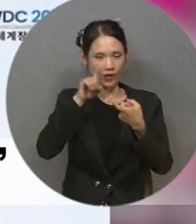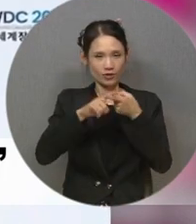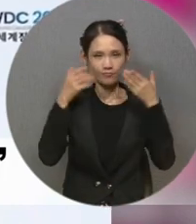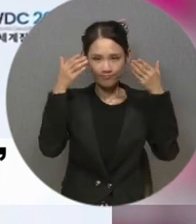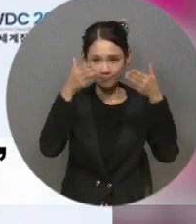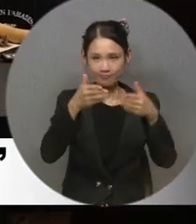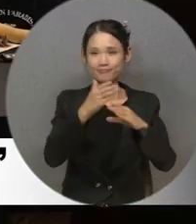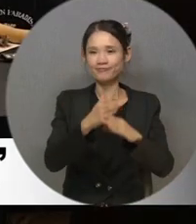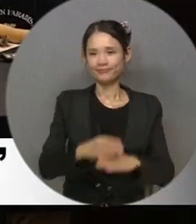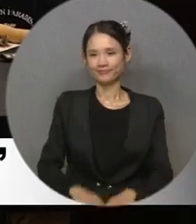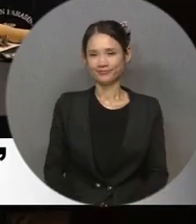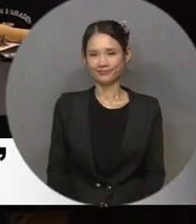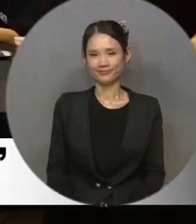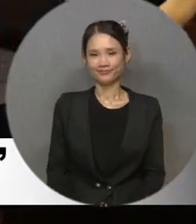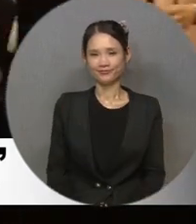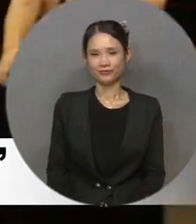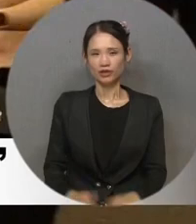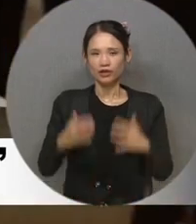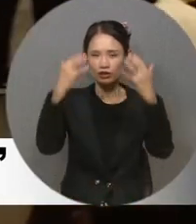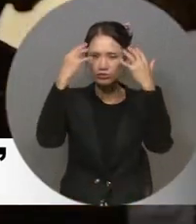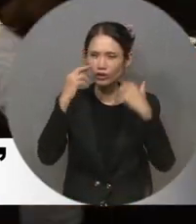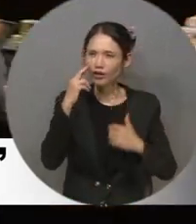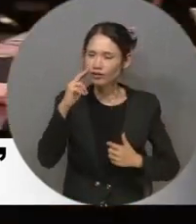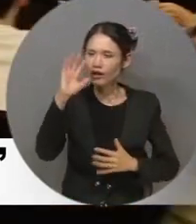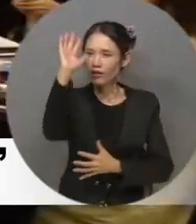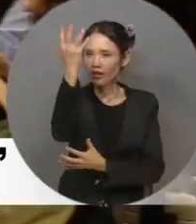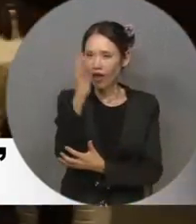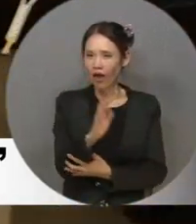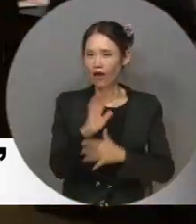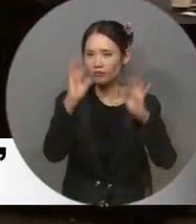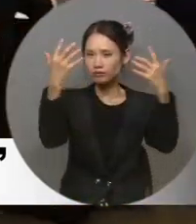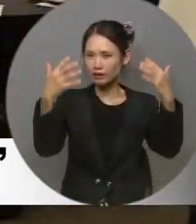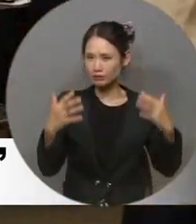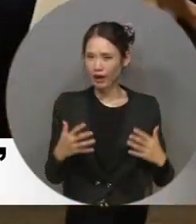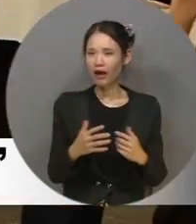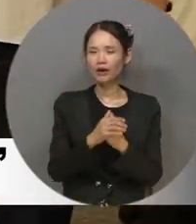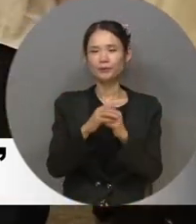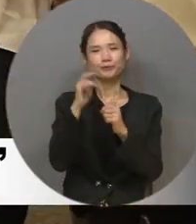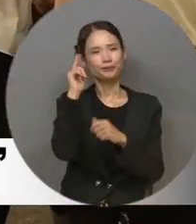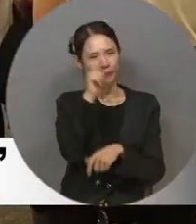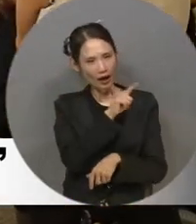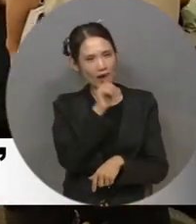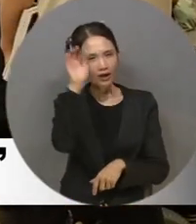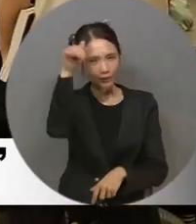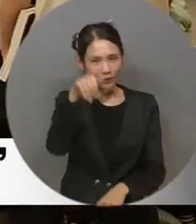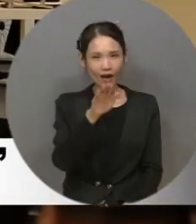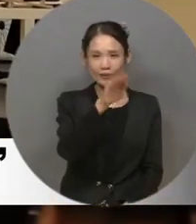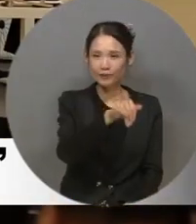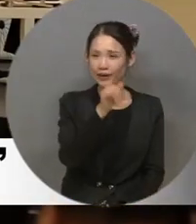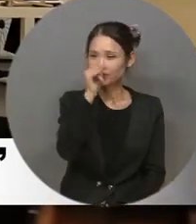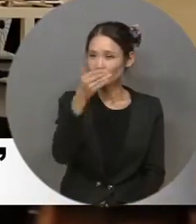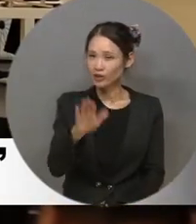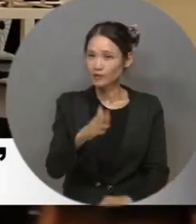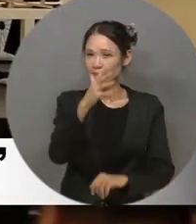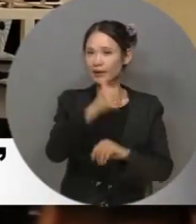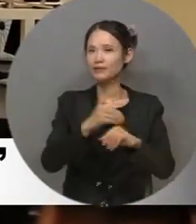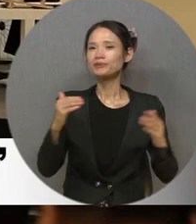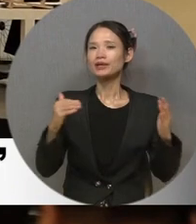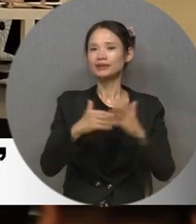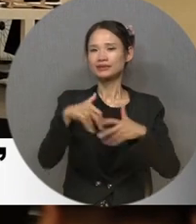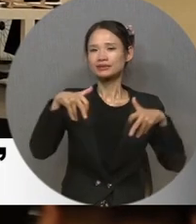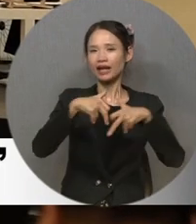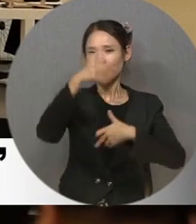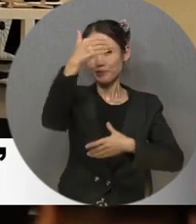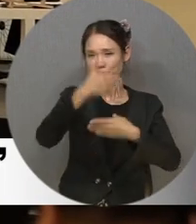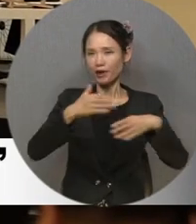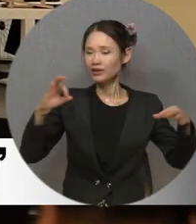이끌어냈습니다. 폭염과 태풍 등으로 인한 악재가 이어지기도 했지만 마지막까지 장애의 벽을 허무는